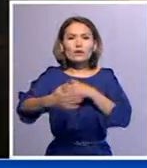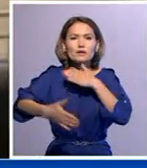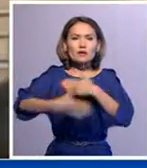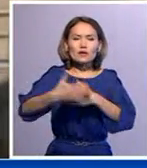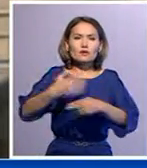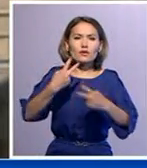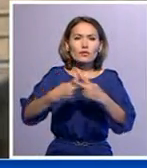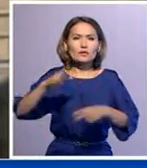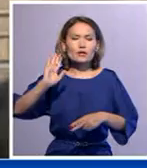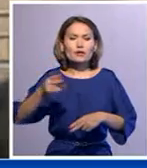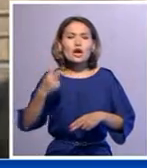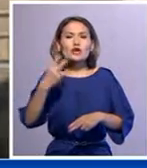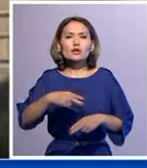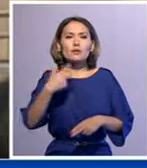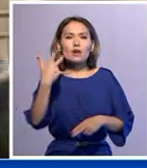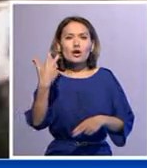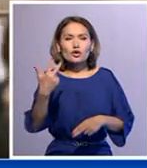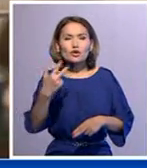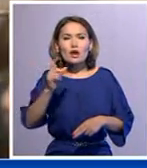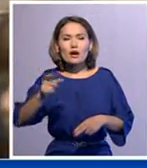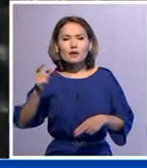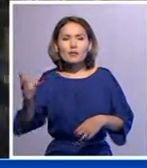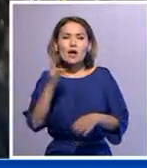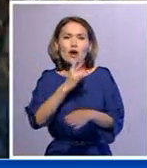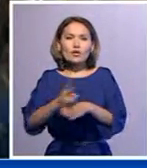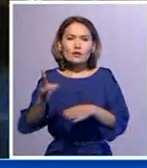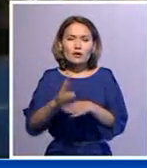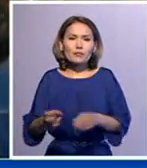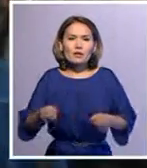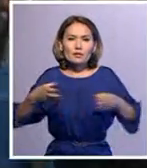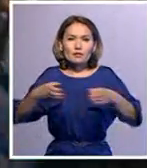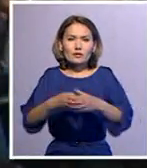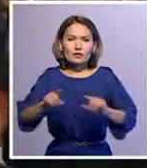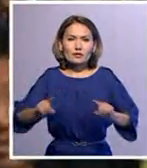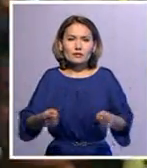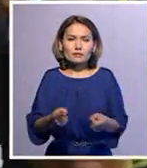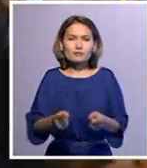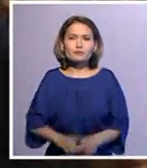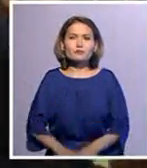полиция автономиялық ауданда 23 радикалдық және лаңкестік топтың әрекетіне тосқауыл қойды.